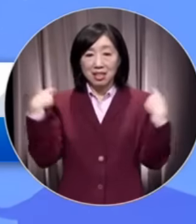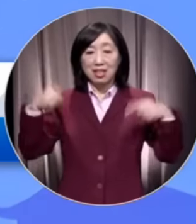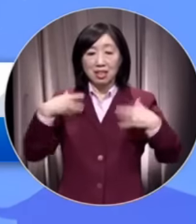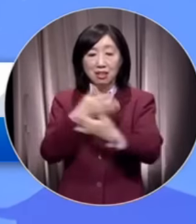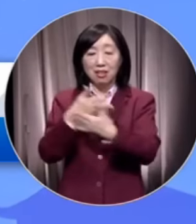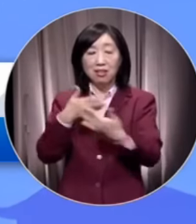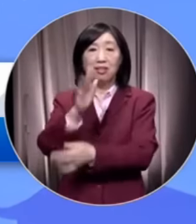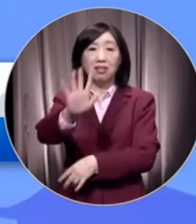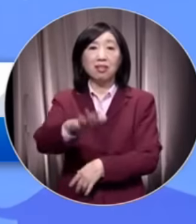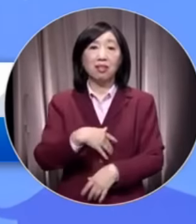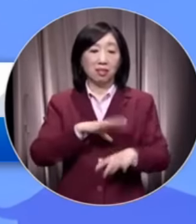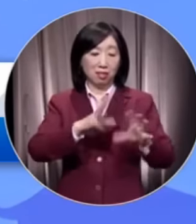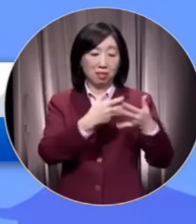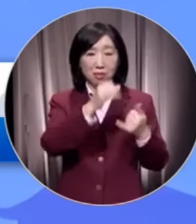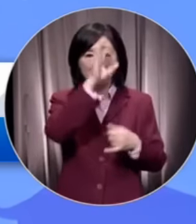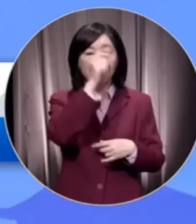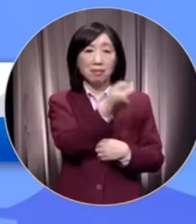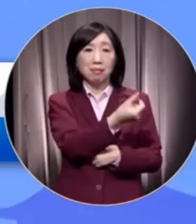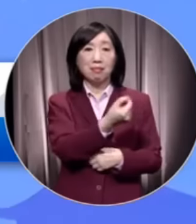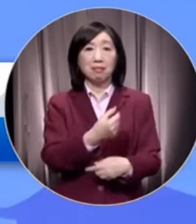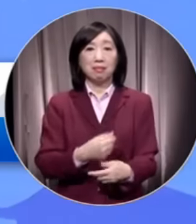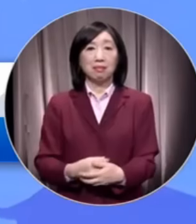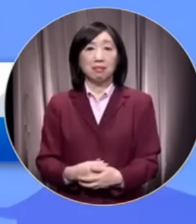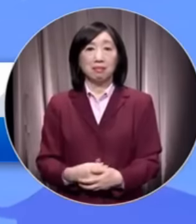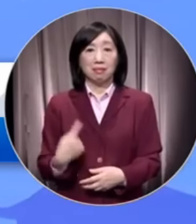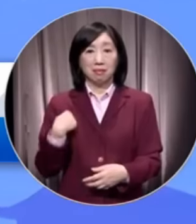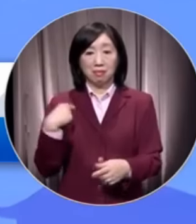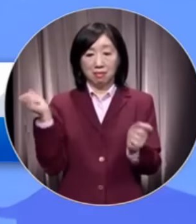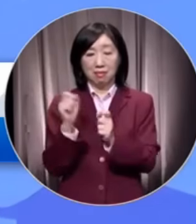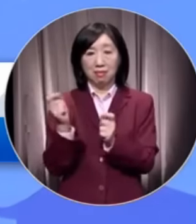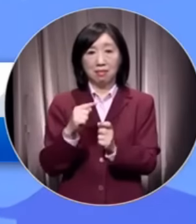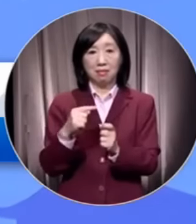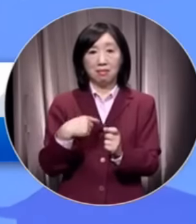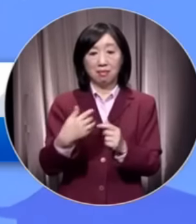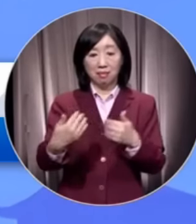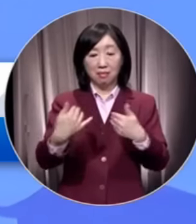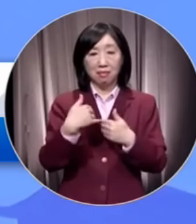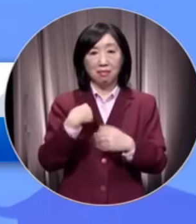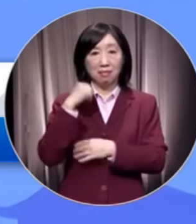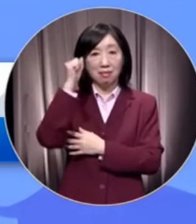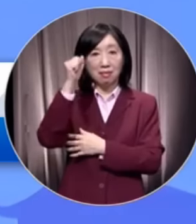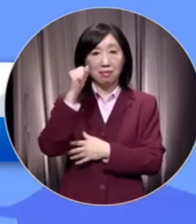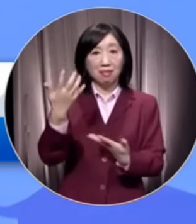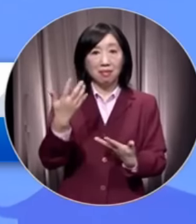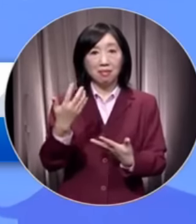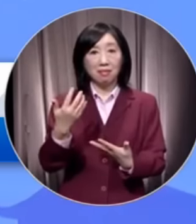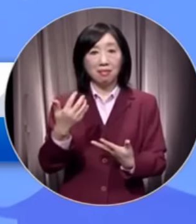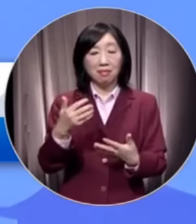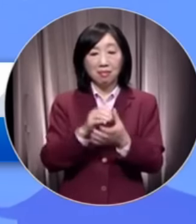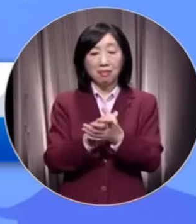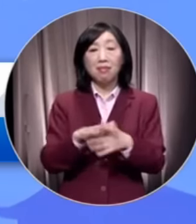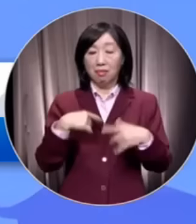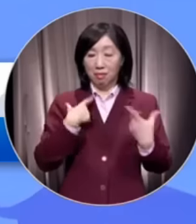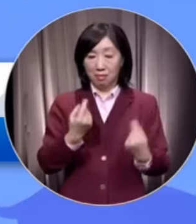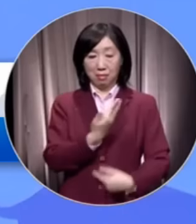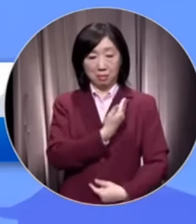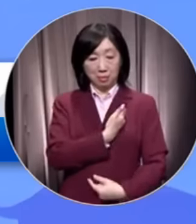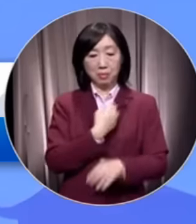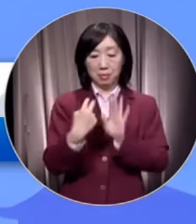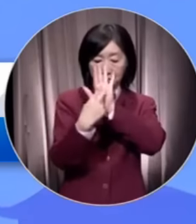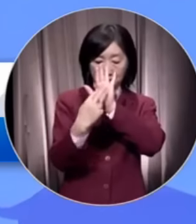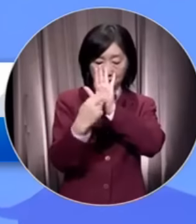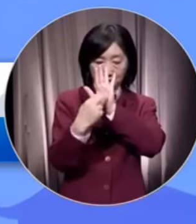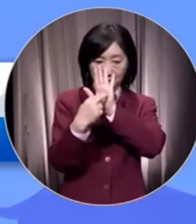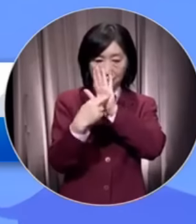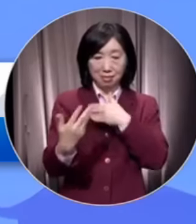沟通来得多。进来对我们的抗议的这些朋友们，我们也会很耐心的去跟他